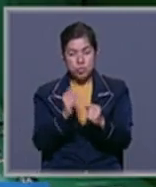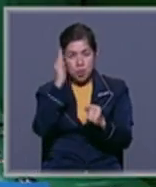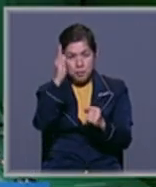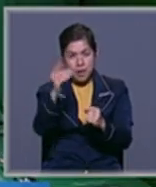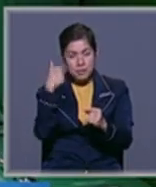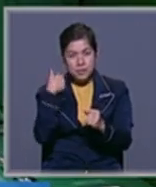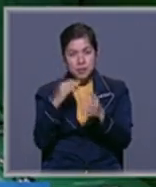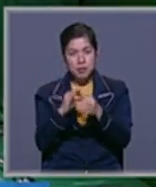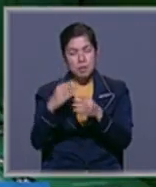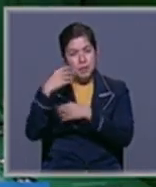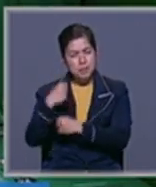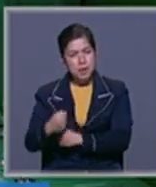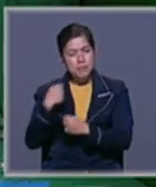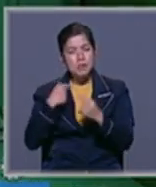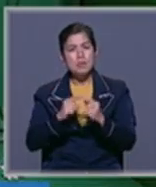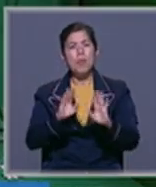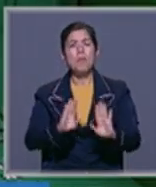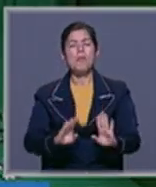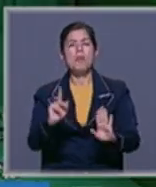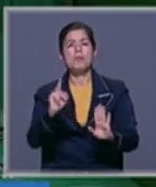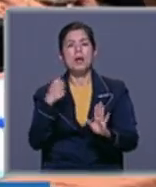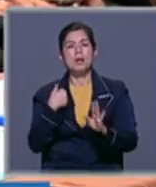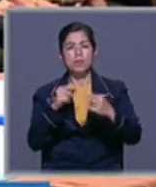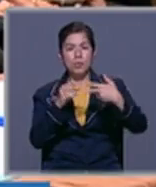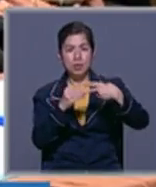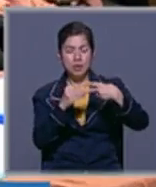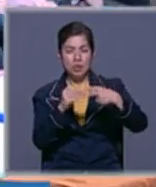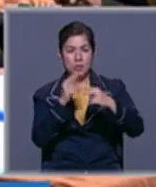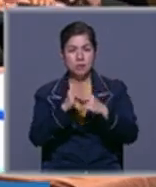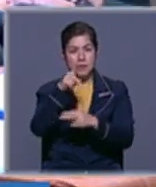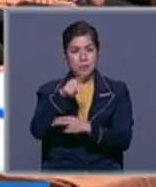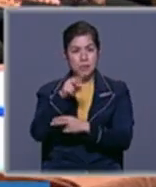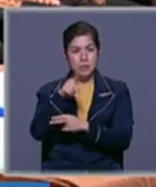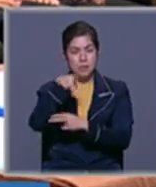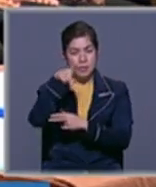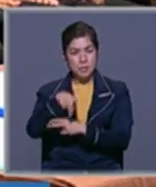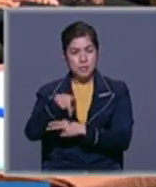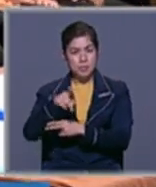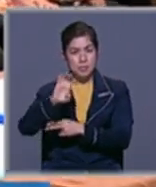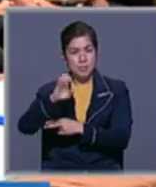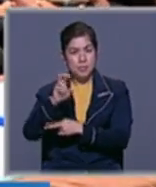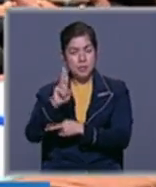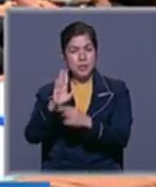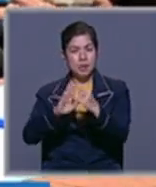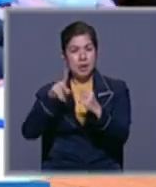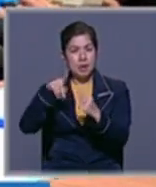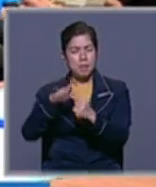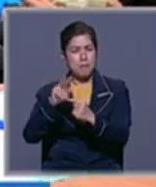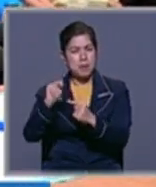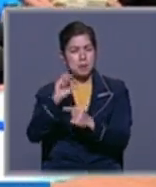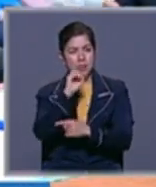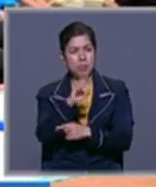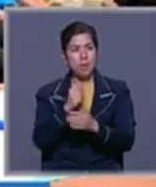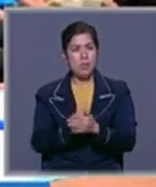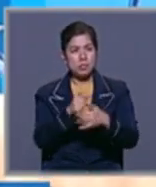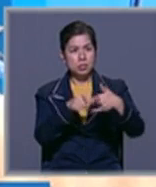างประชาธิปัตย์จะเป็นอย่างไรเพราะว่าคนที่แพ้อันดับ2คือคุณพีรพันธ์สารีรัฐวิภาคนั้นในมุมมองสังคมจำนวนมากเชื่อว่าเ